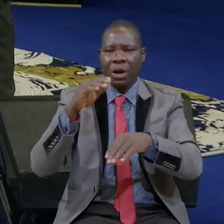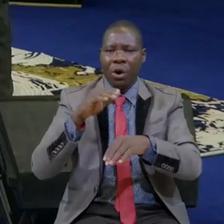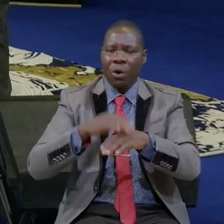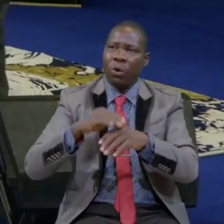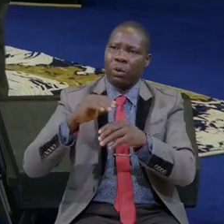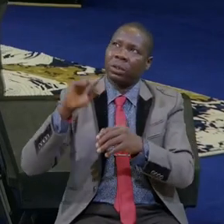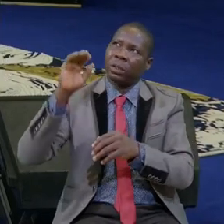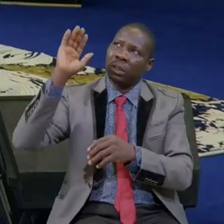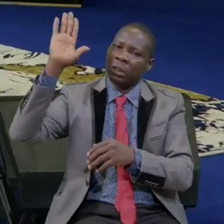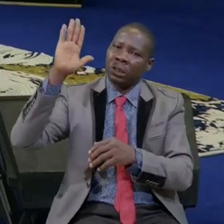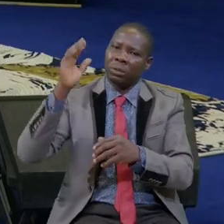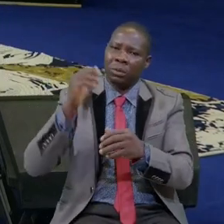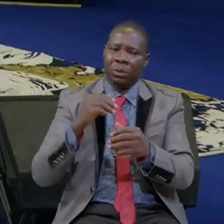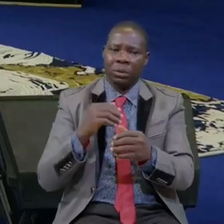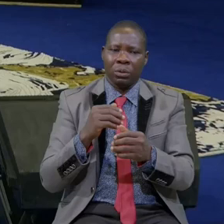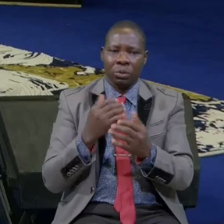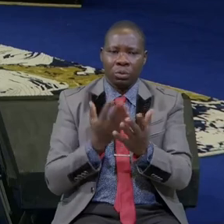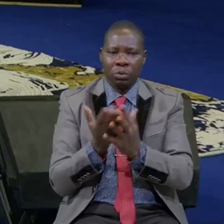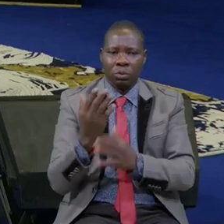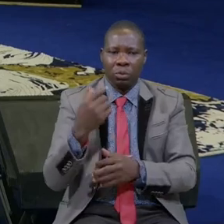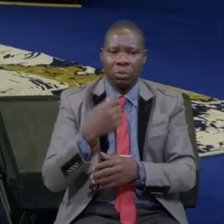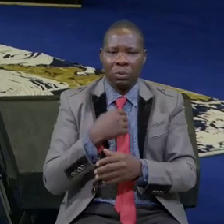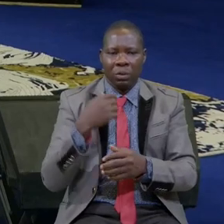vie éternelle.